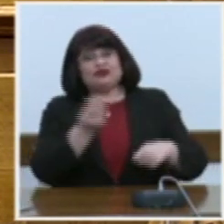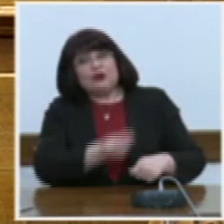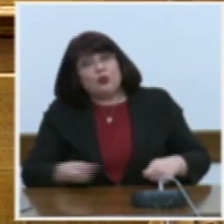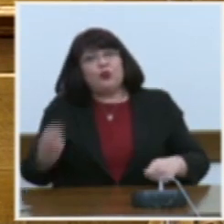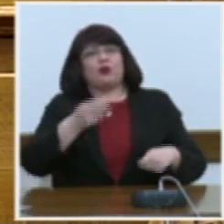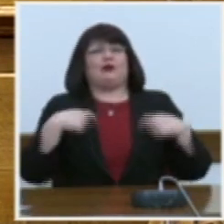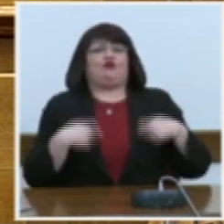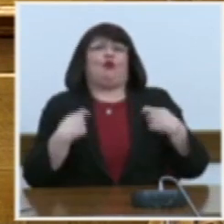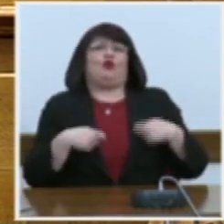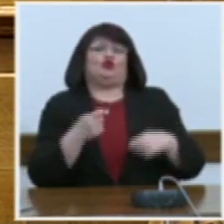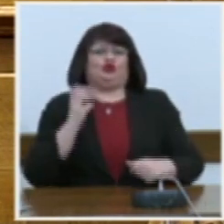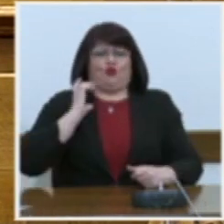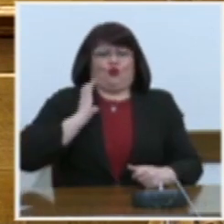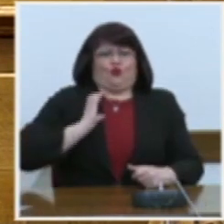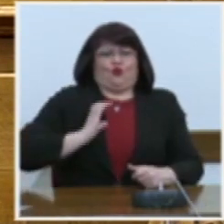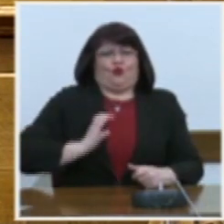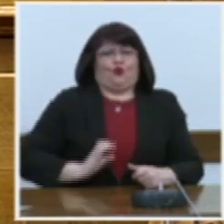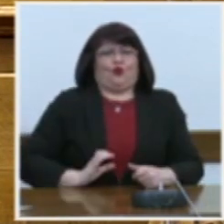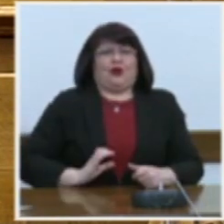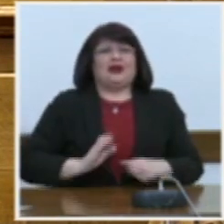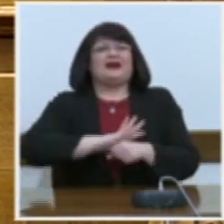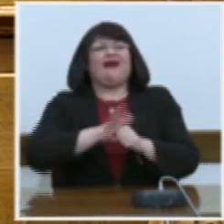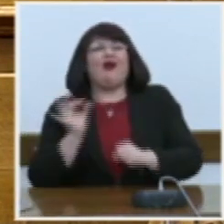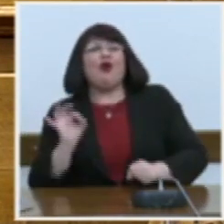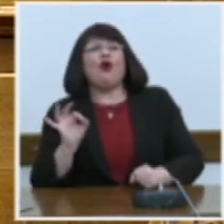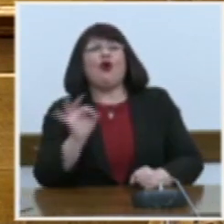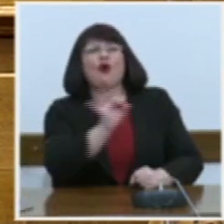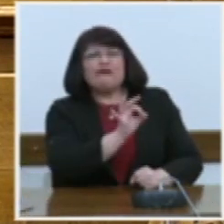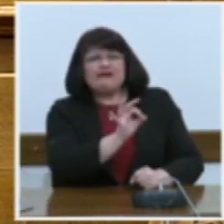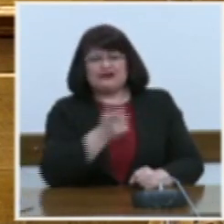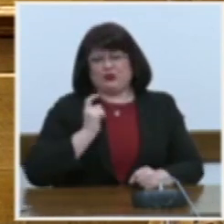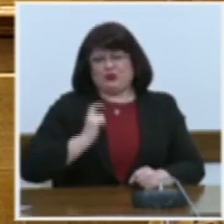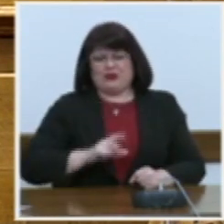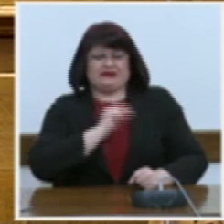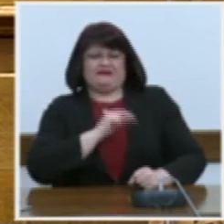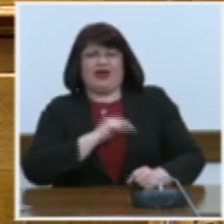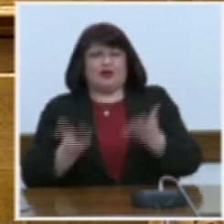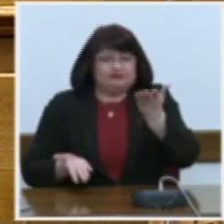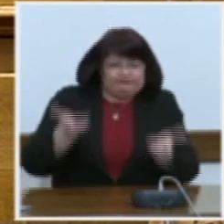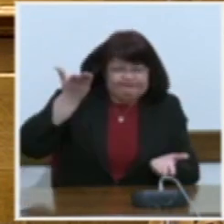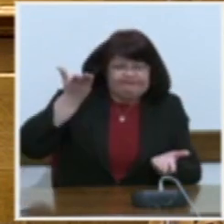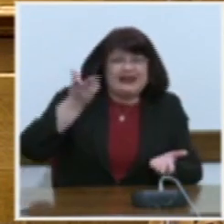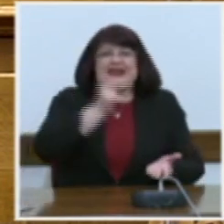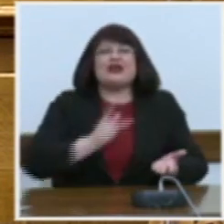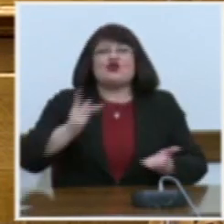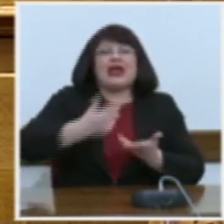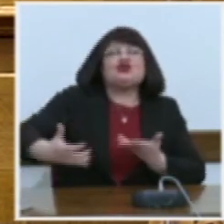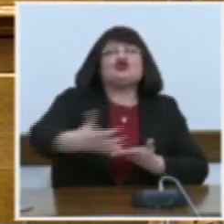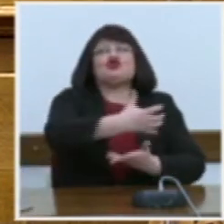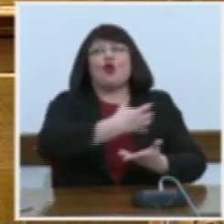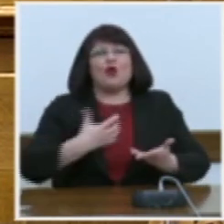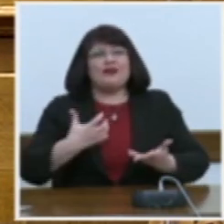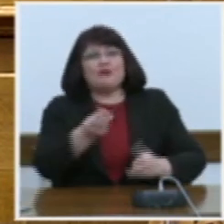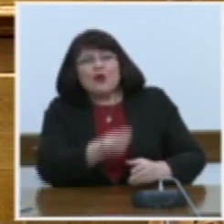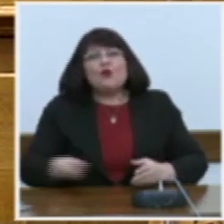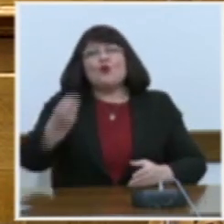από ποτέ στη διάρκεια της πανδημίας και η εισοδηματική ανισότητα έχει ήδη φτάσει κοντά στο υψηλότερο σημείο